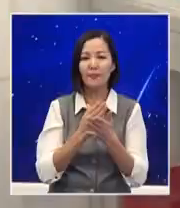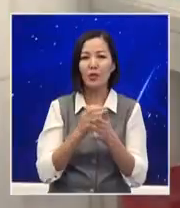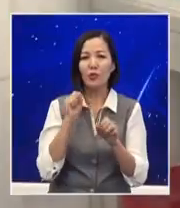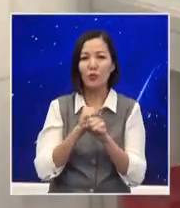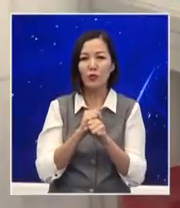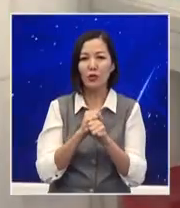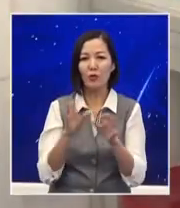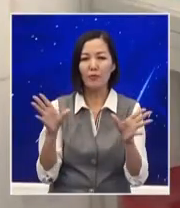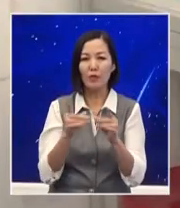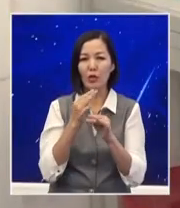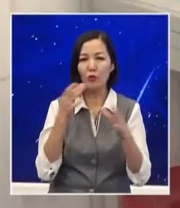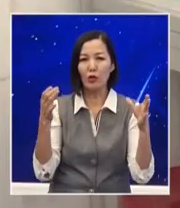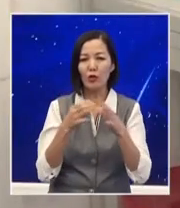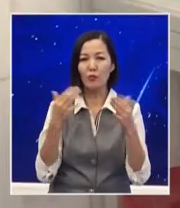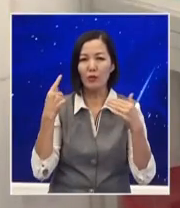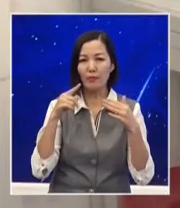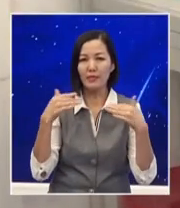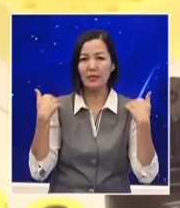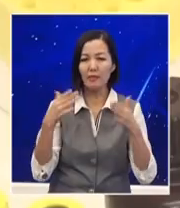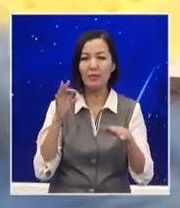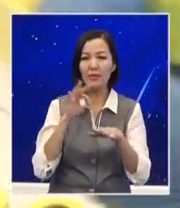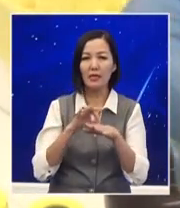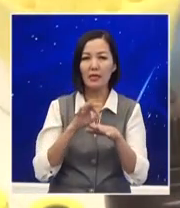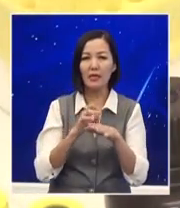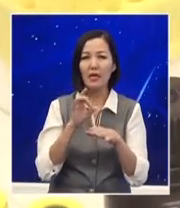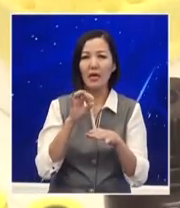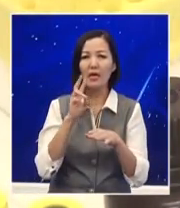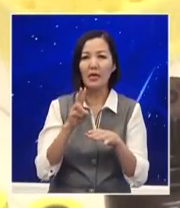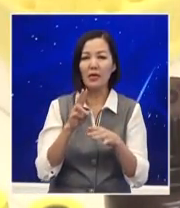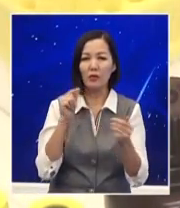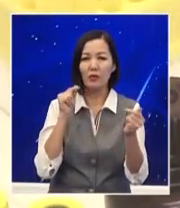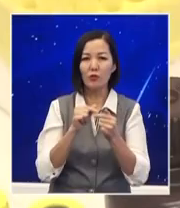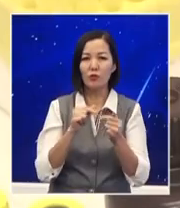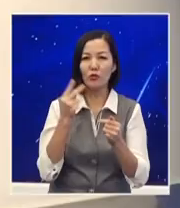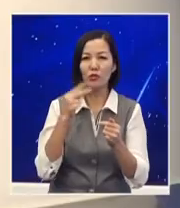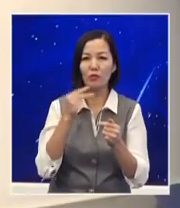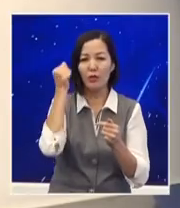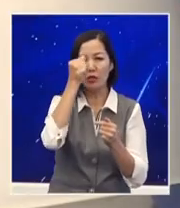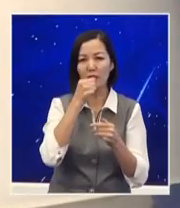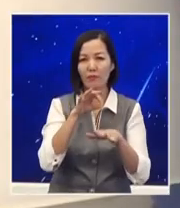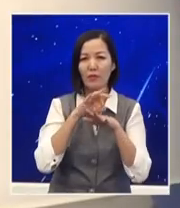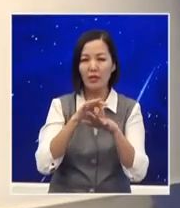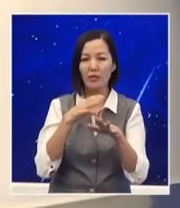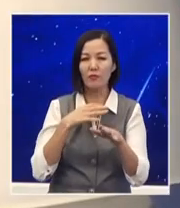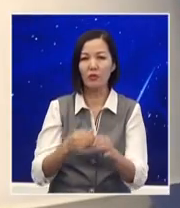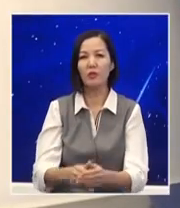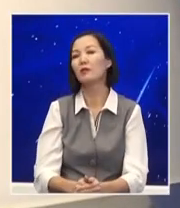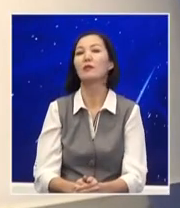ауыздықтауға Біріккен Ұлттар ұйымының бастамасымен қатерлі кеселмен күрес күні 20 жылдан бері аталып